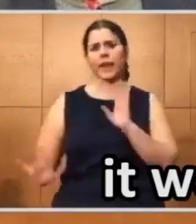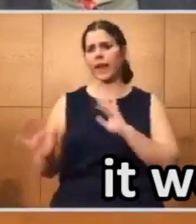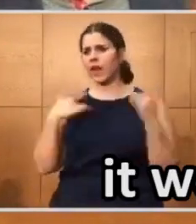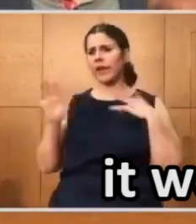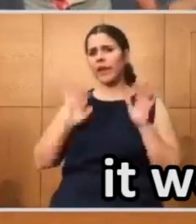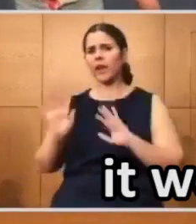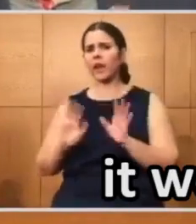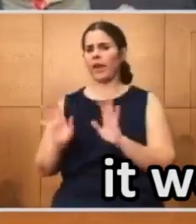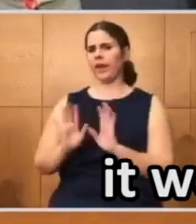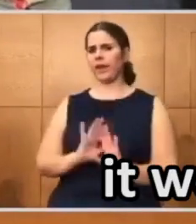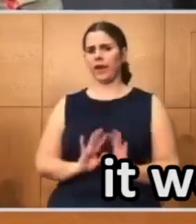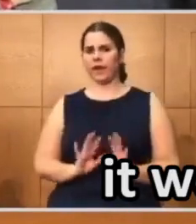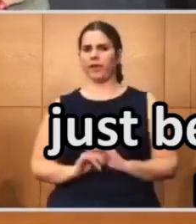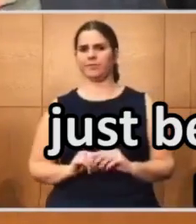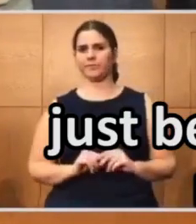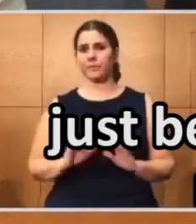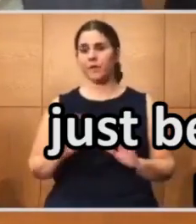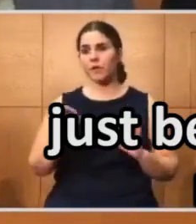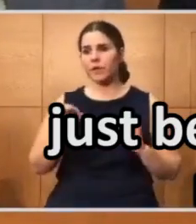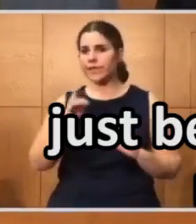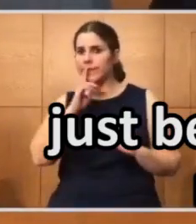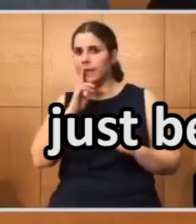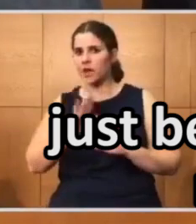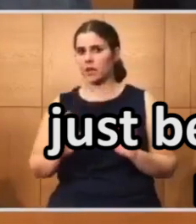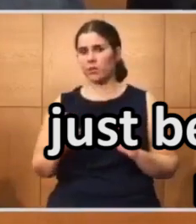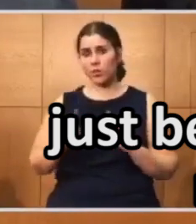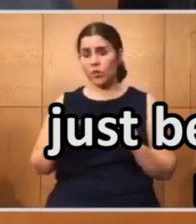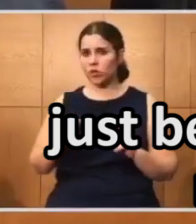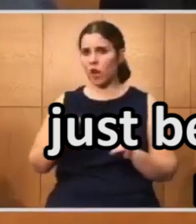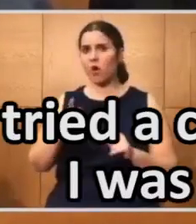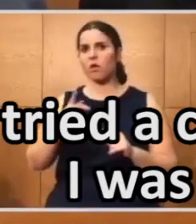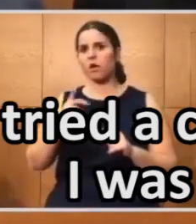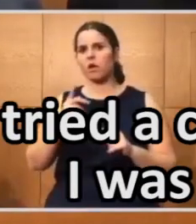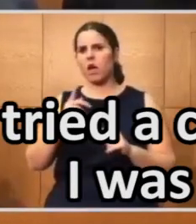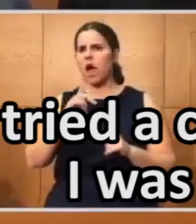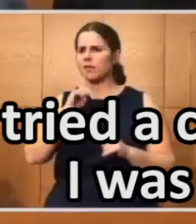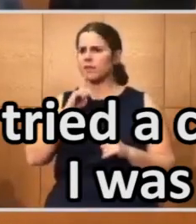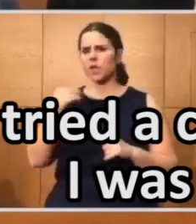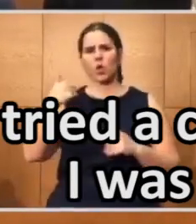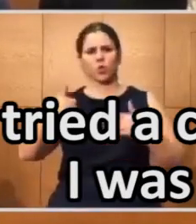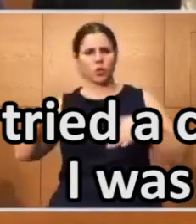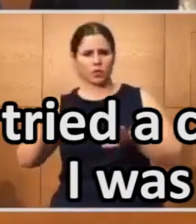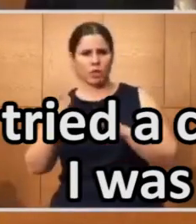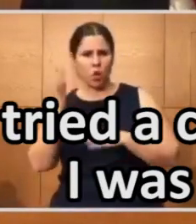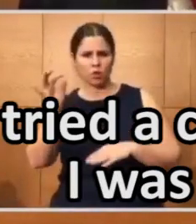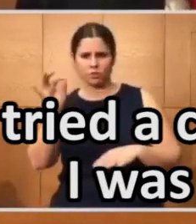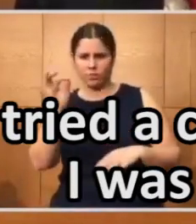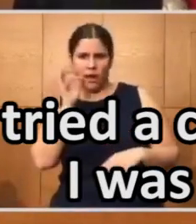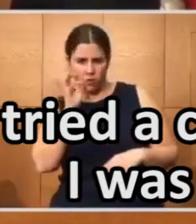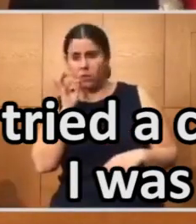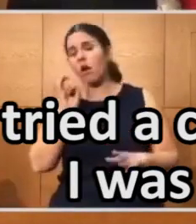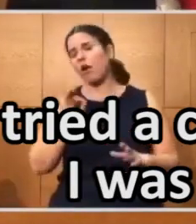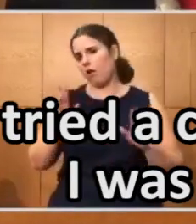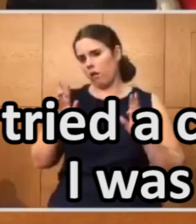Ne, mě by to dělalo blbě. Jako, jenom proto, mě to nedělá dobře. Zkusil jsem asi v 16 letech marihuanovou cigaretu a dodnes to